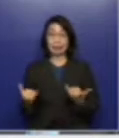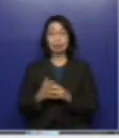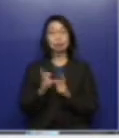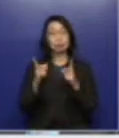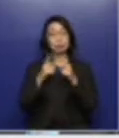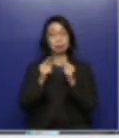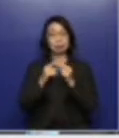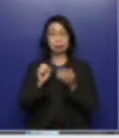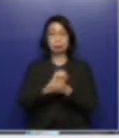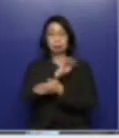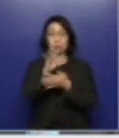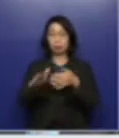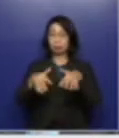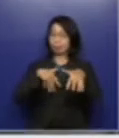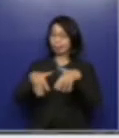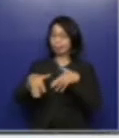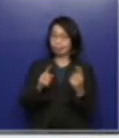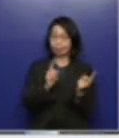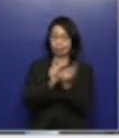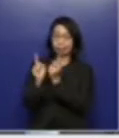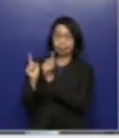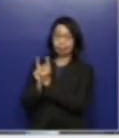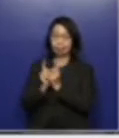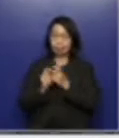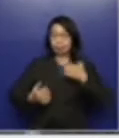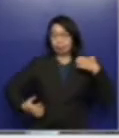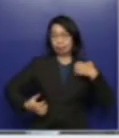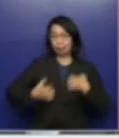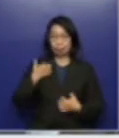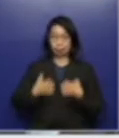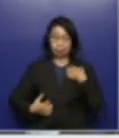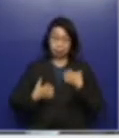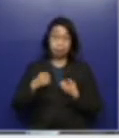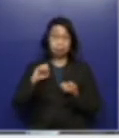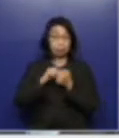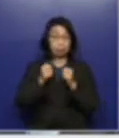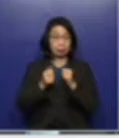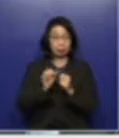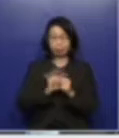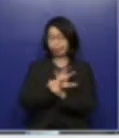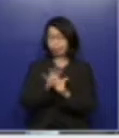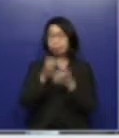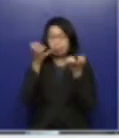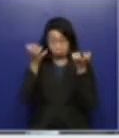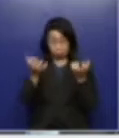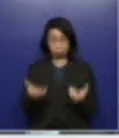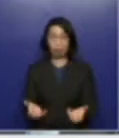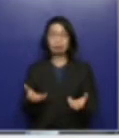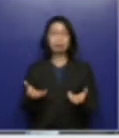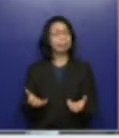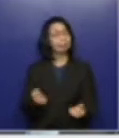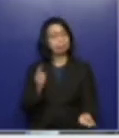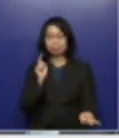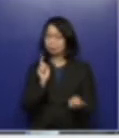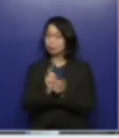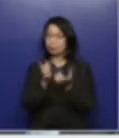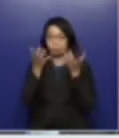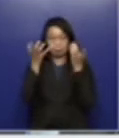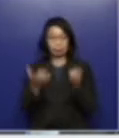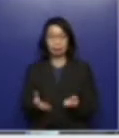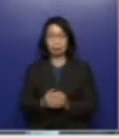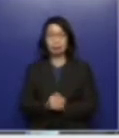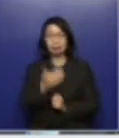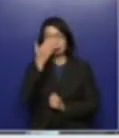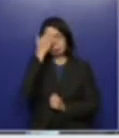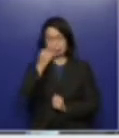ที่พี่น้องประชาชนกำลังประสบความเดือดร้อนอย่างหนักนะครับอย่างหนักแม้จะเป็นจุดเพียงหนึ่ง